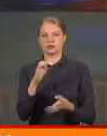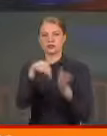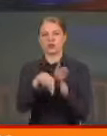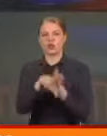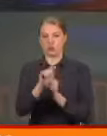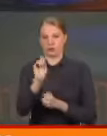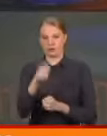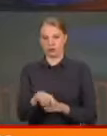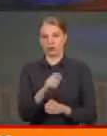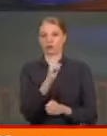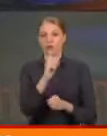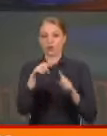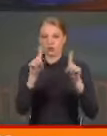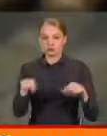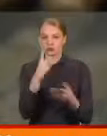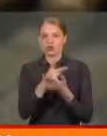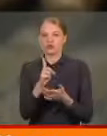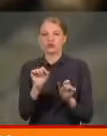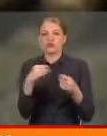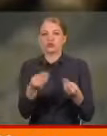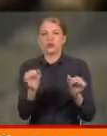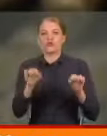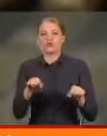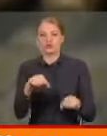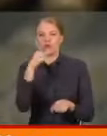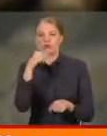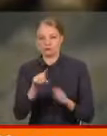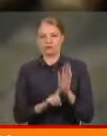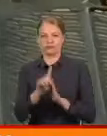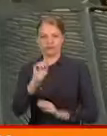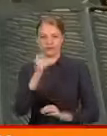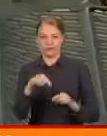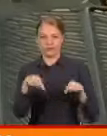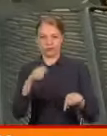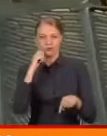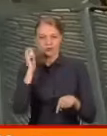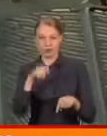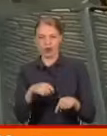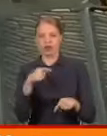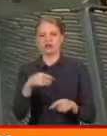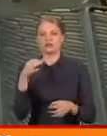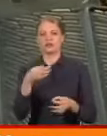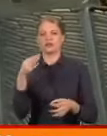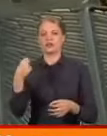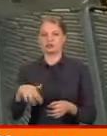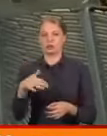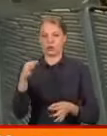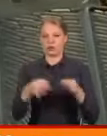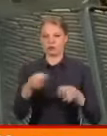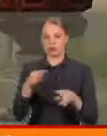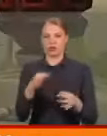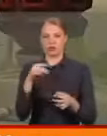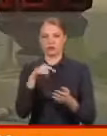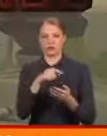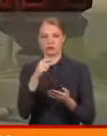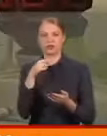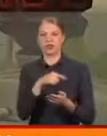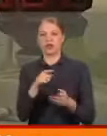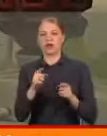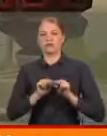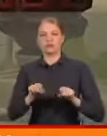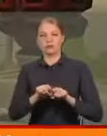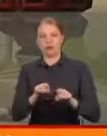Кожна з робіт показує, що дало змогу Кремлеві розпалити війну в Україні. Дорогі природні ресурси в картині «Серце війни»,